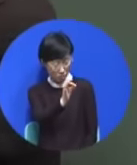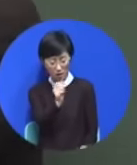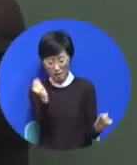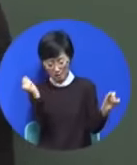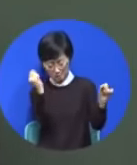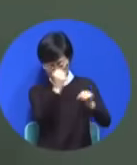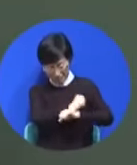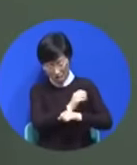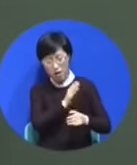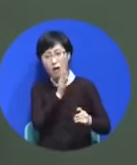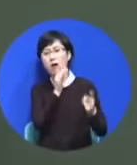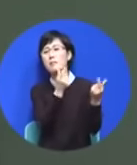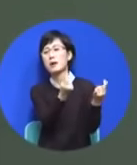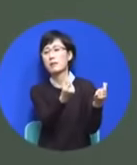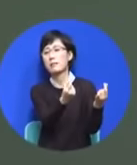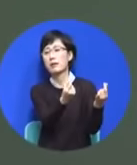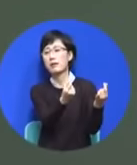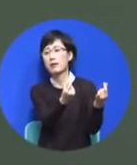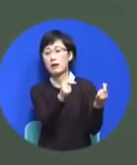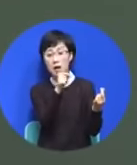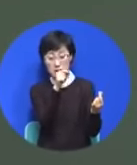살리는 일에